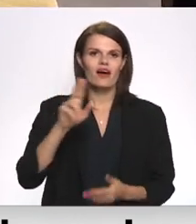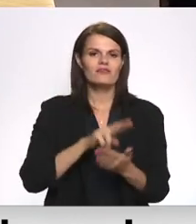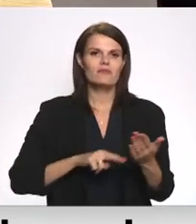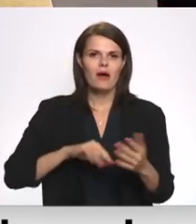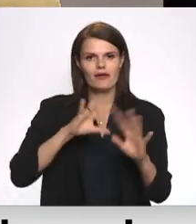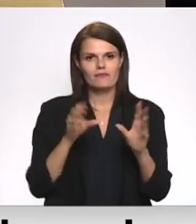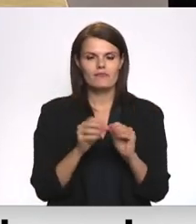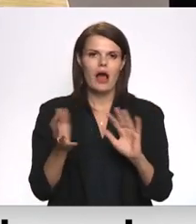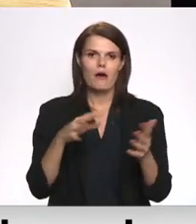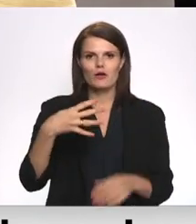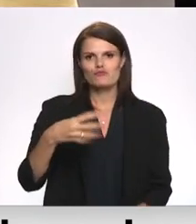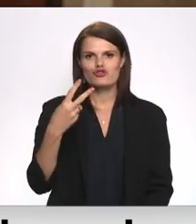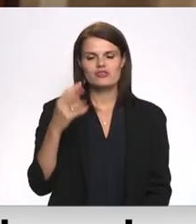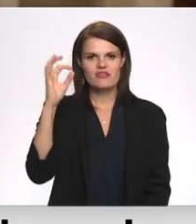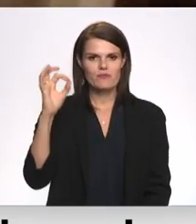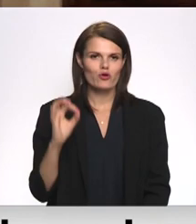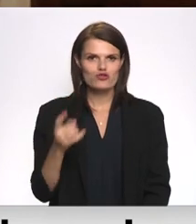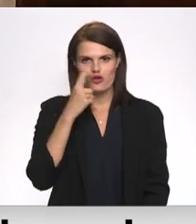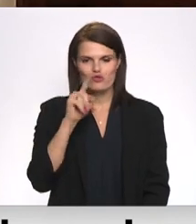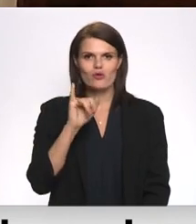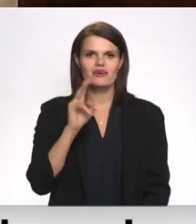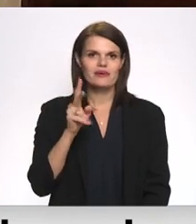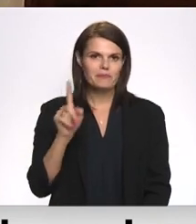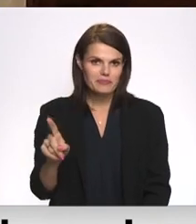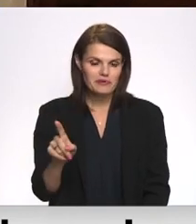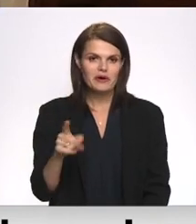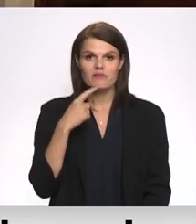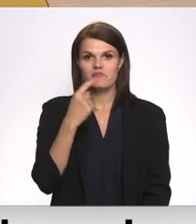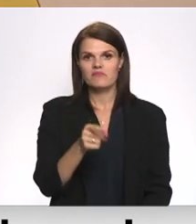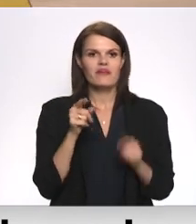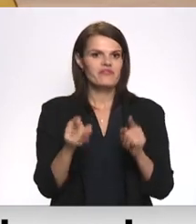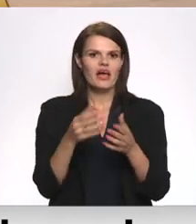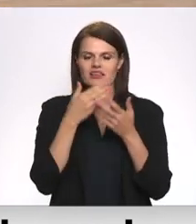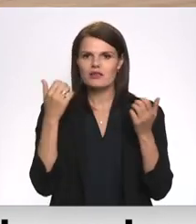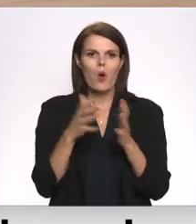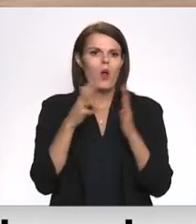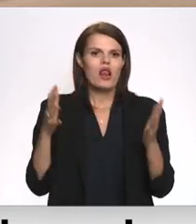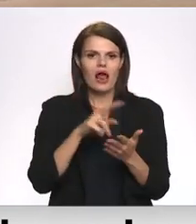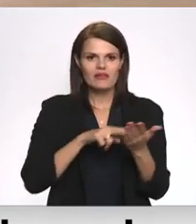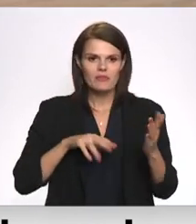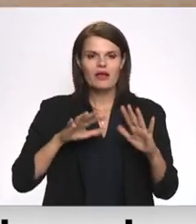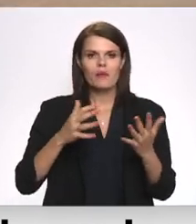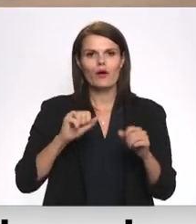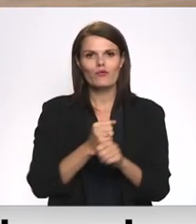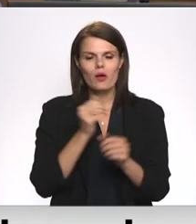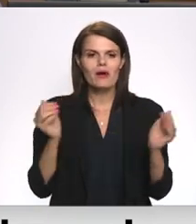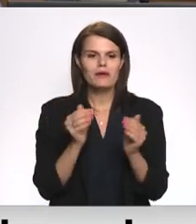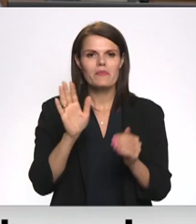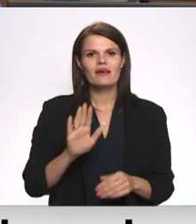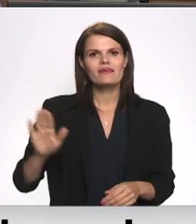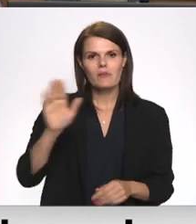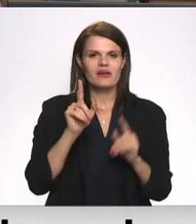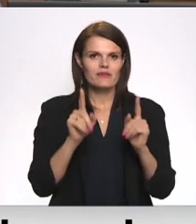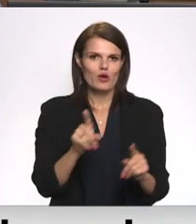ap 42% no IKP. Ministrija uzsver, ka tas kopumā nav liels valsts parāds, tomēr mazām valstīm ar parāda audzēšanu ir